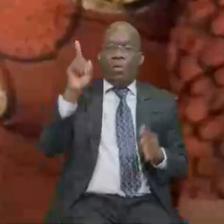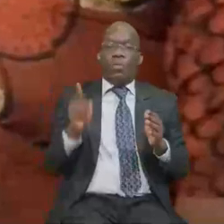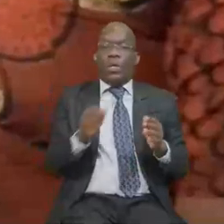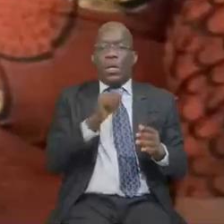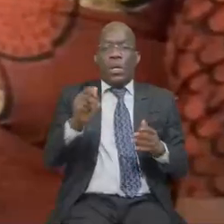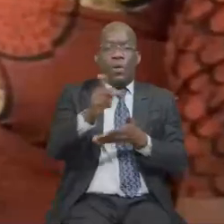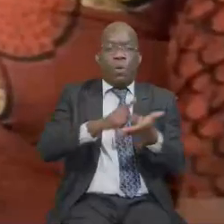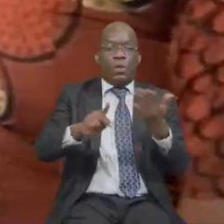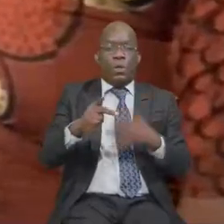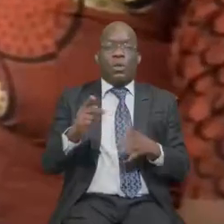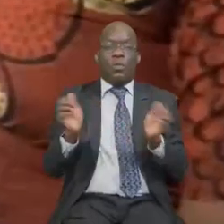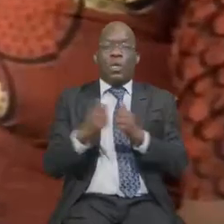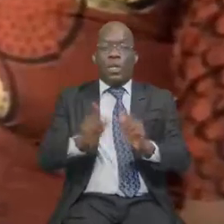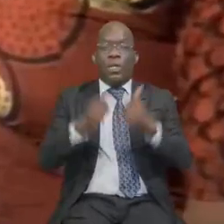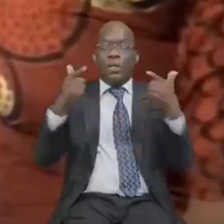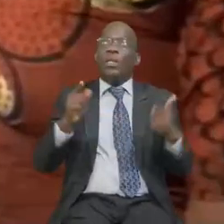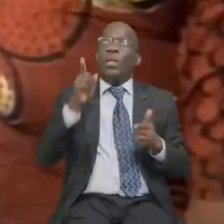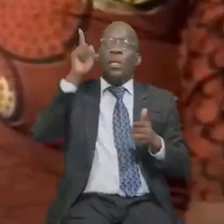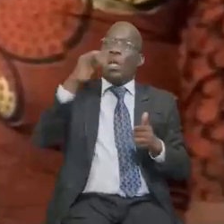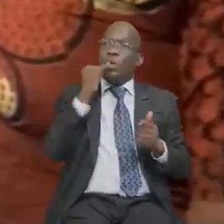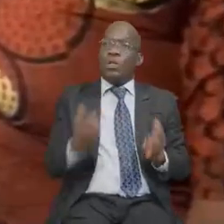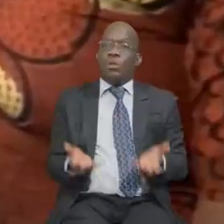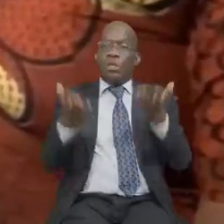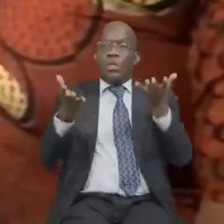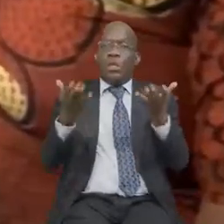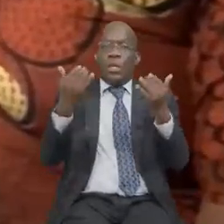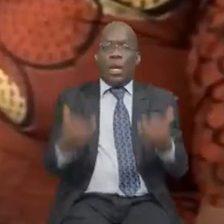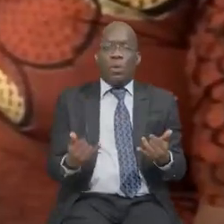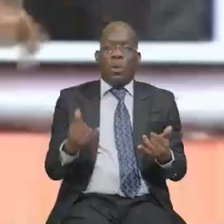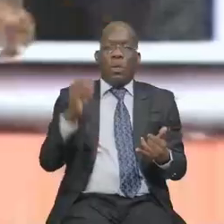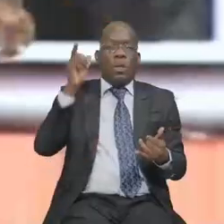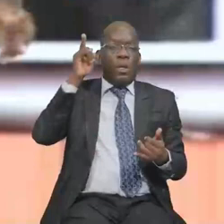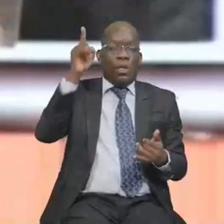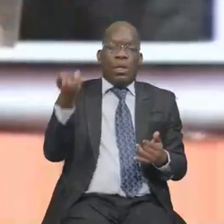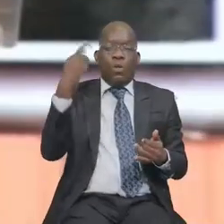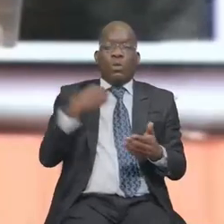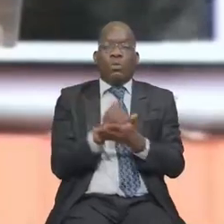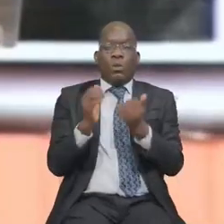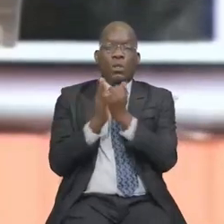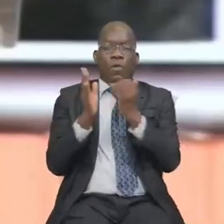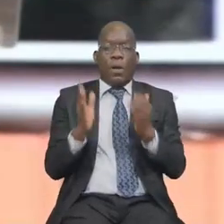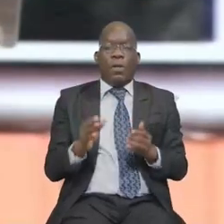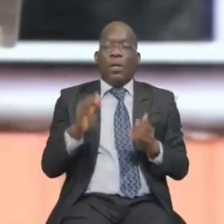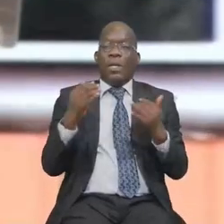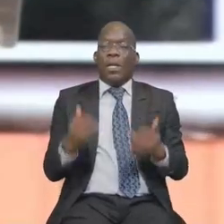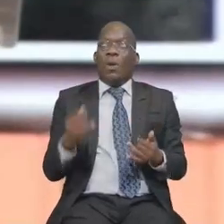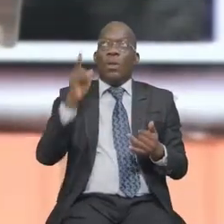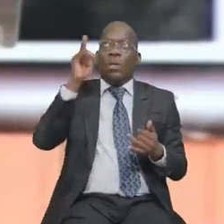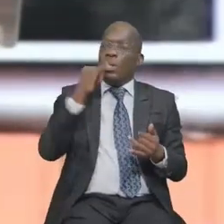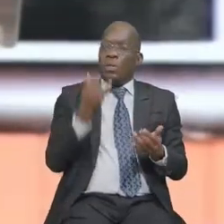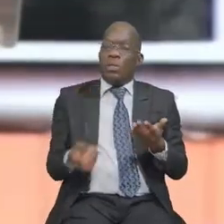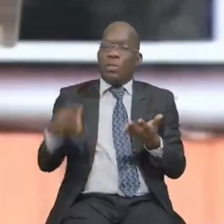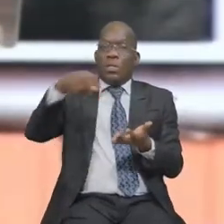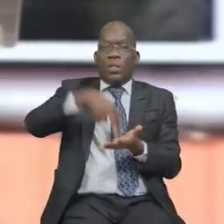ressuscité maintenant, il a été tué, il a été mis à mort, crucifié, maintenant il est ressuscité. Alors, après